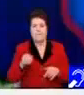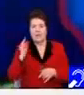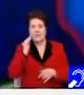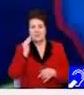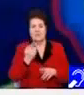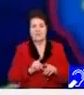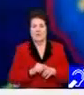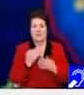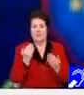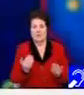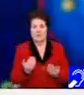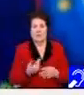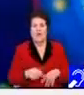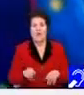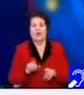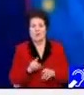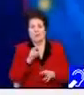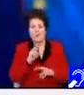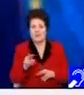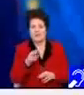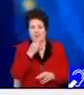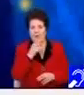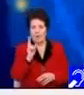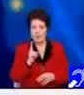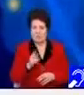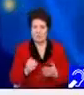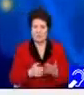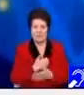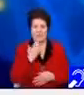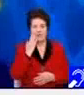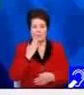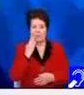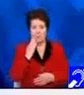unde așteptăm opiniile dumneavoastră. Urmăriți de la ora 20 știrile de la